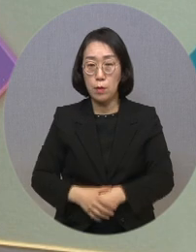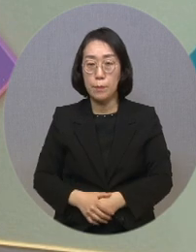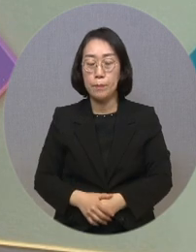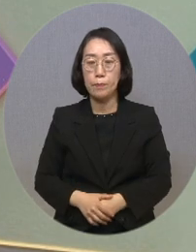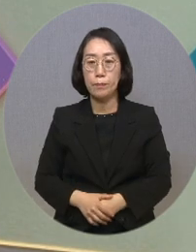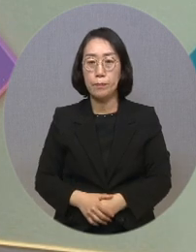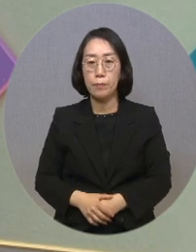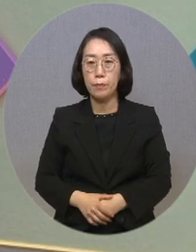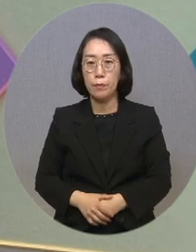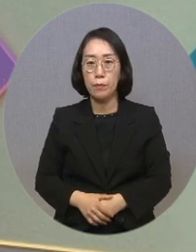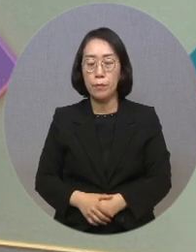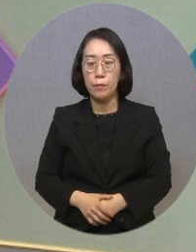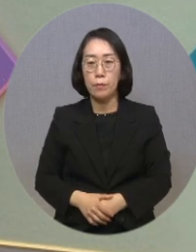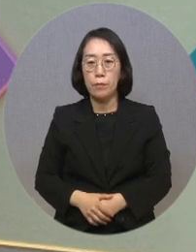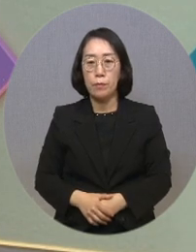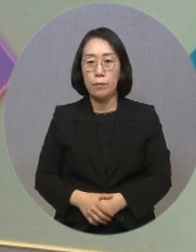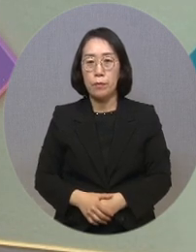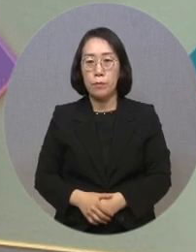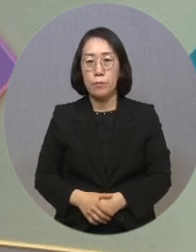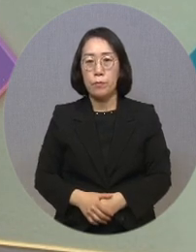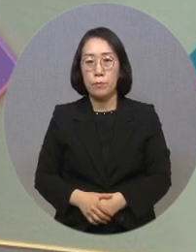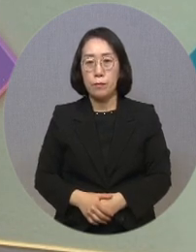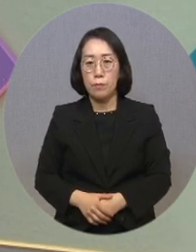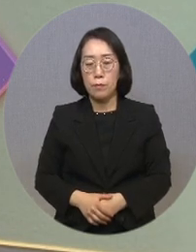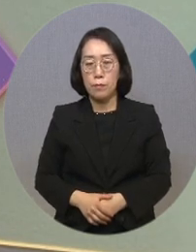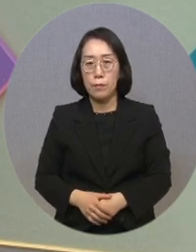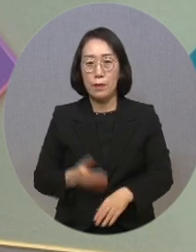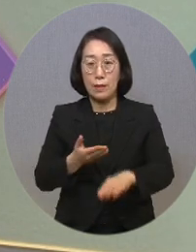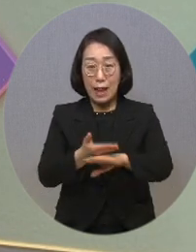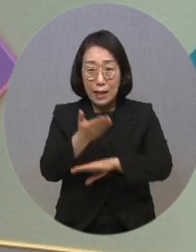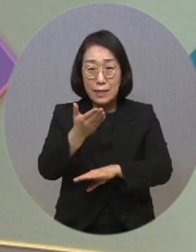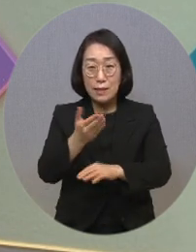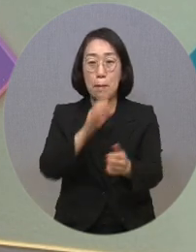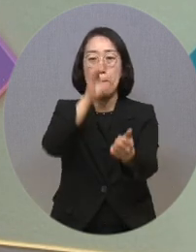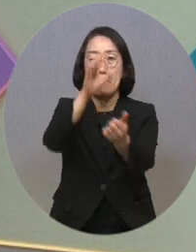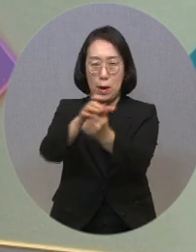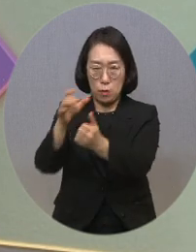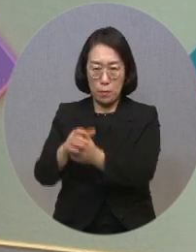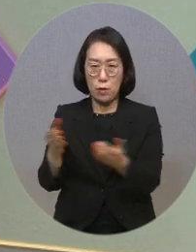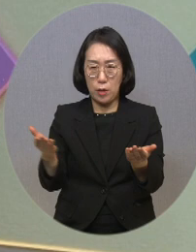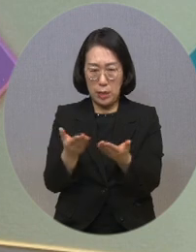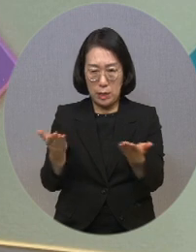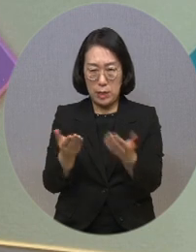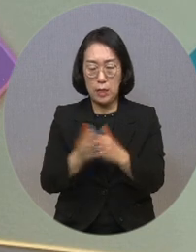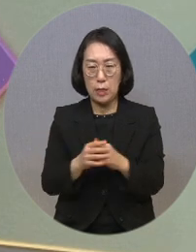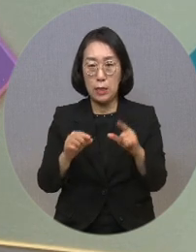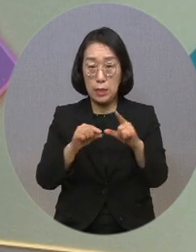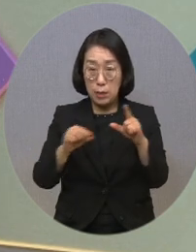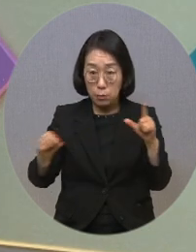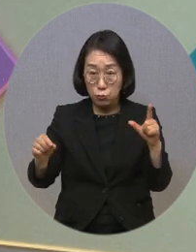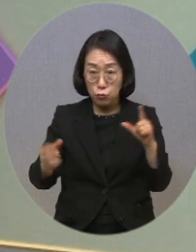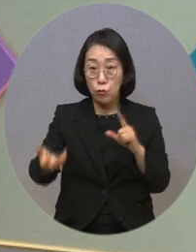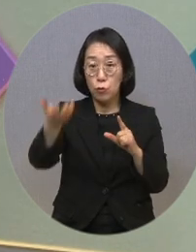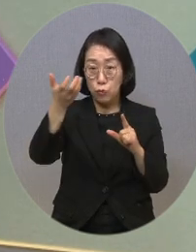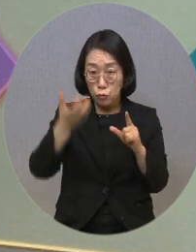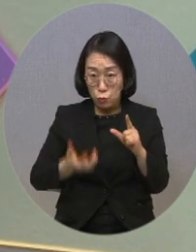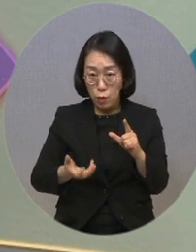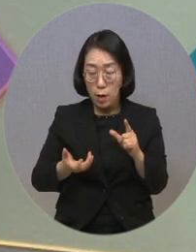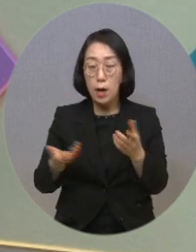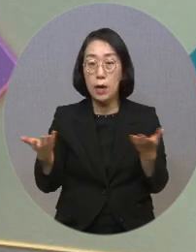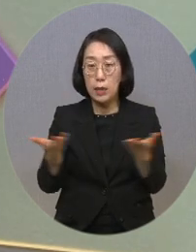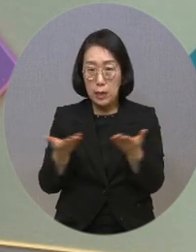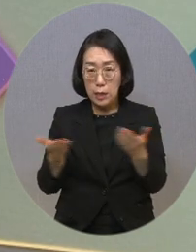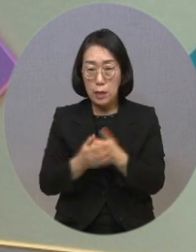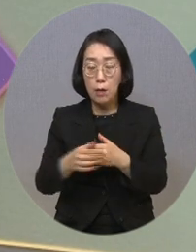국가산단 내에 있던 많은 일들이 외주화가 되고 있거든요. 네. 그러니까 외부 업체가 들어와서 일을 하다 보니까